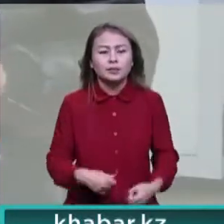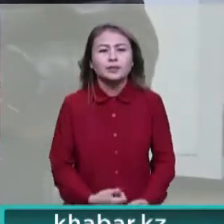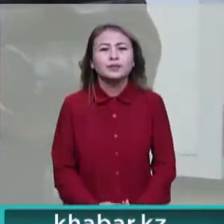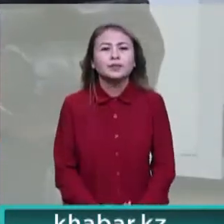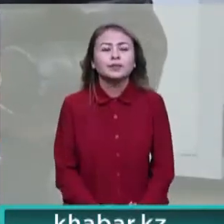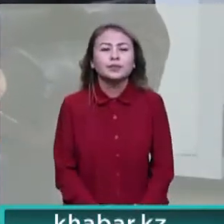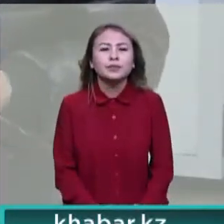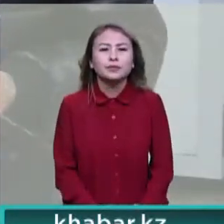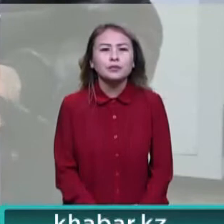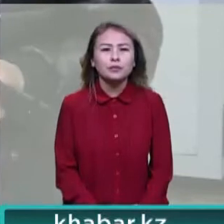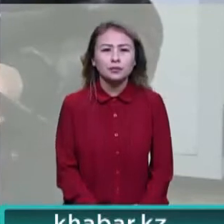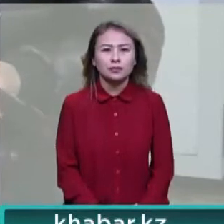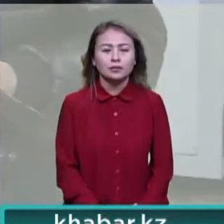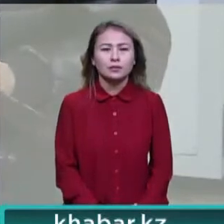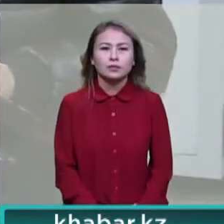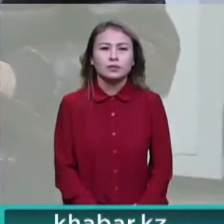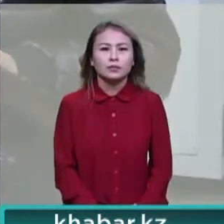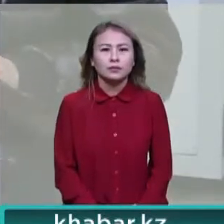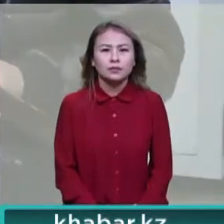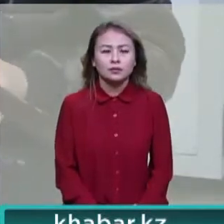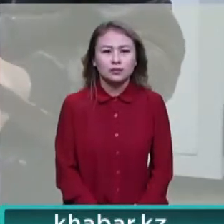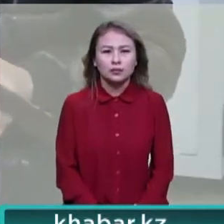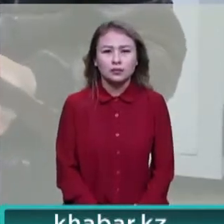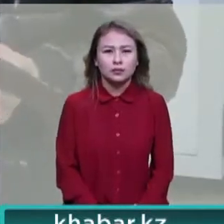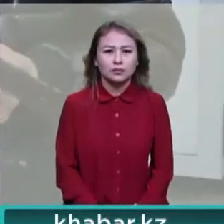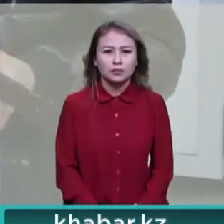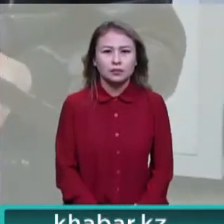әбден болады. Дамир Берікұлы, Анатолий Полянный, Евгений Шинкаренко, Ақмола облысынан хабар.